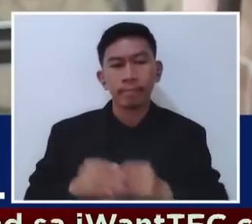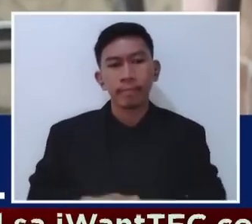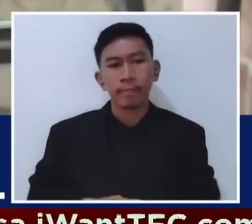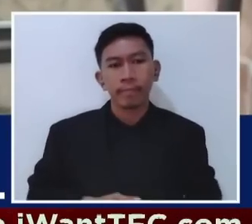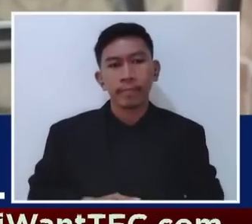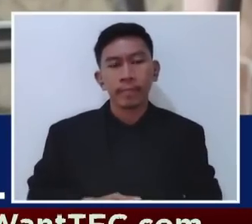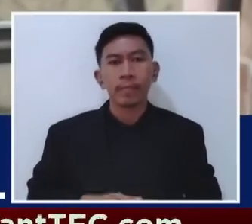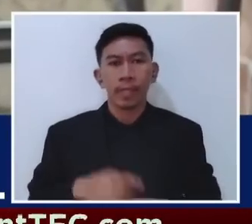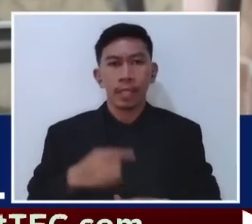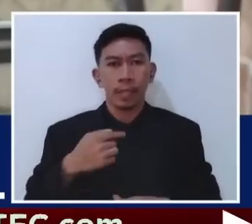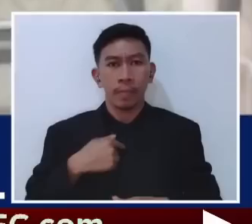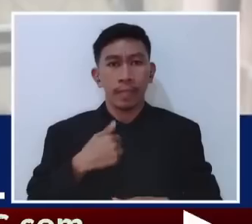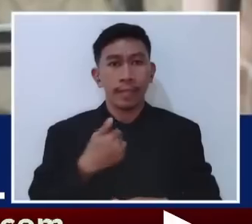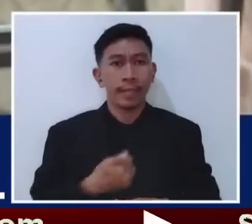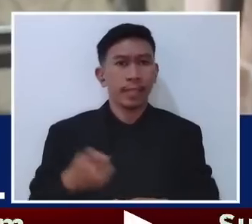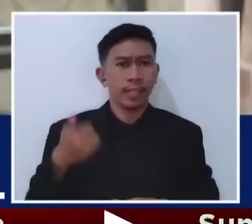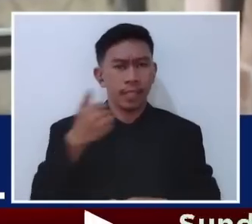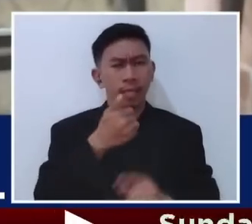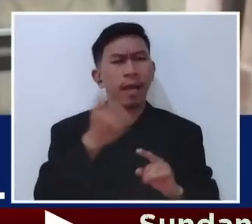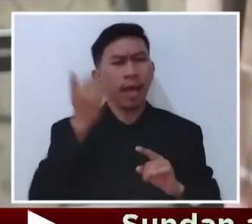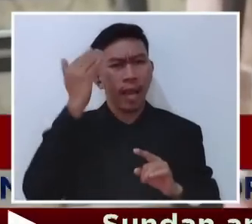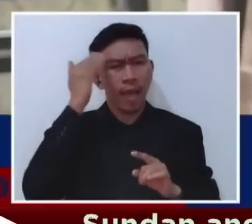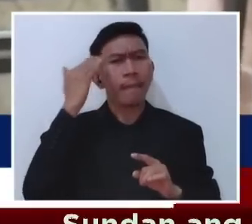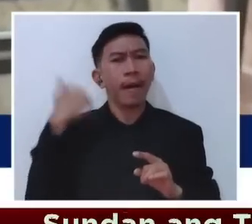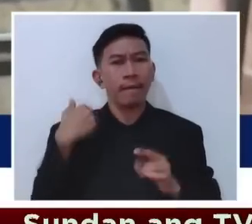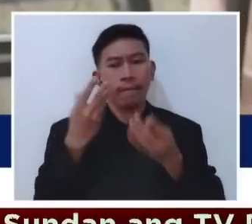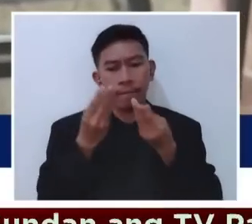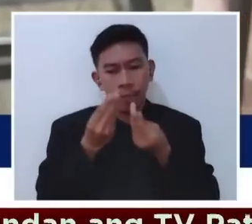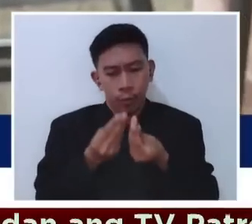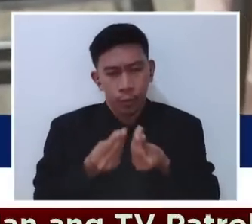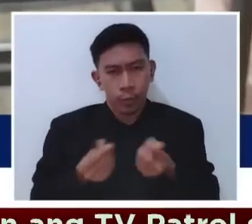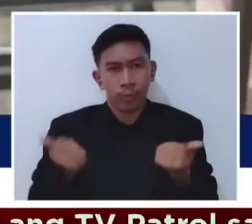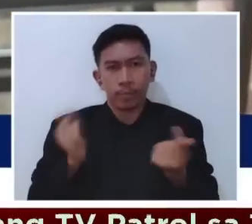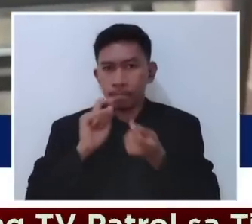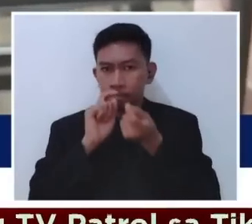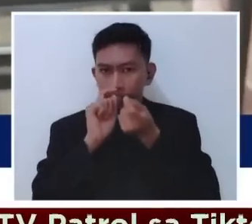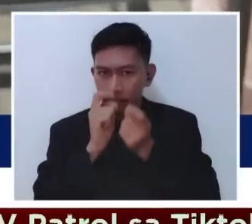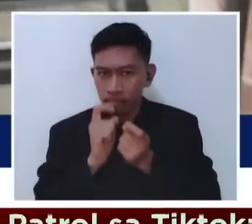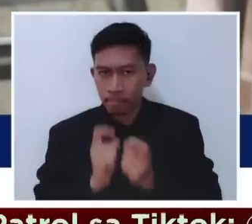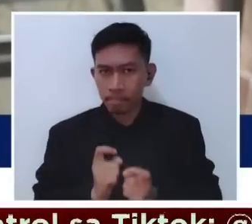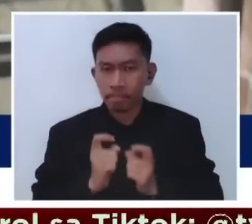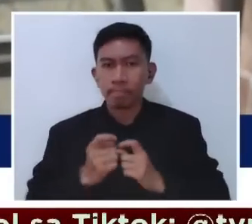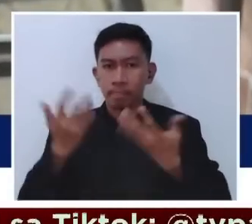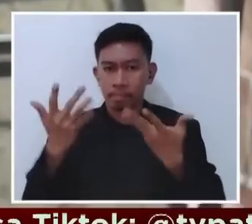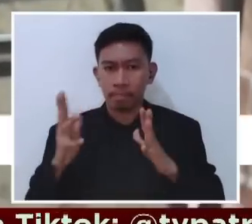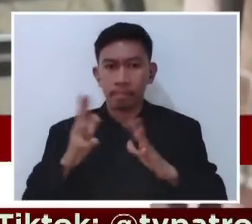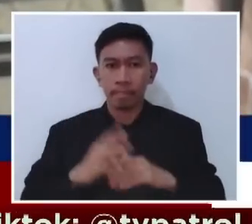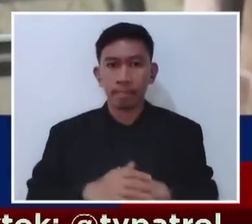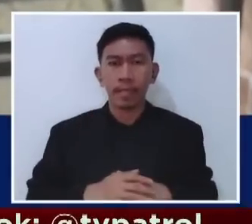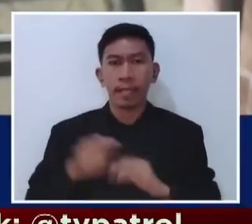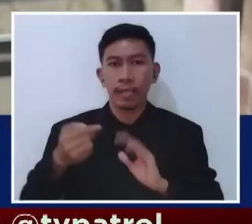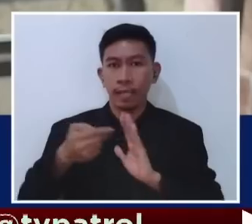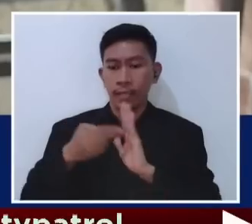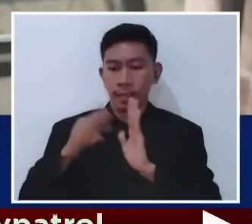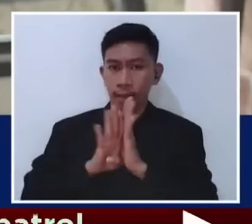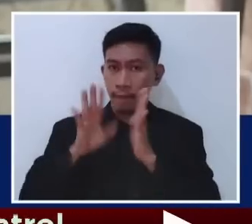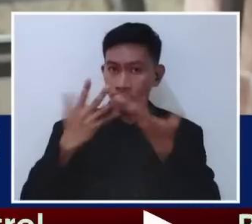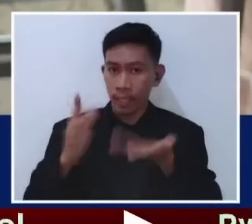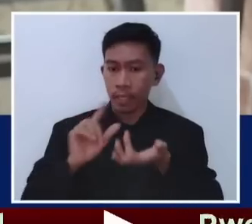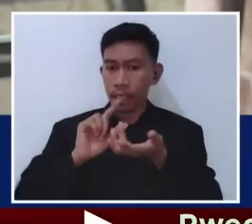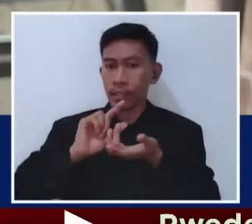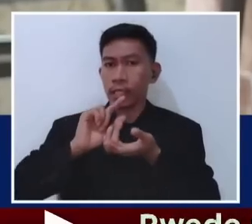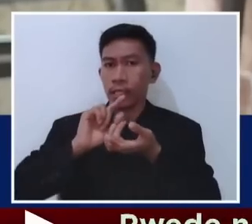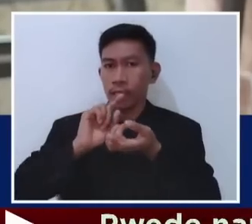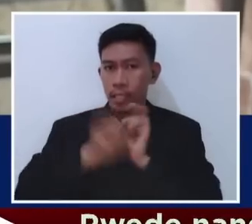na meron solusyon naman tungkol dyan. We ensure that the bill that will be enacted into law will be